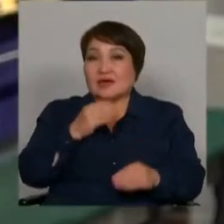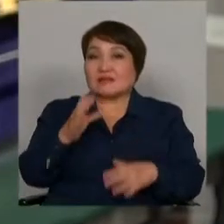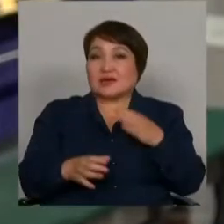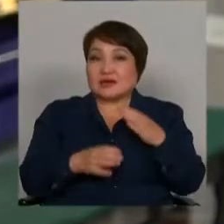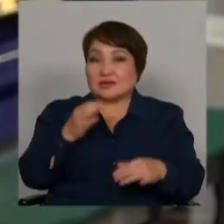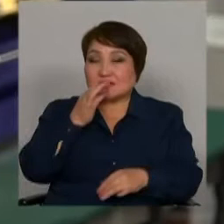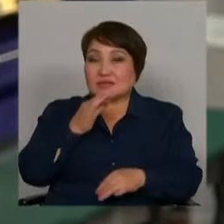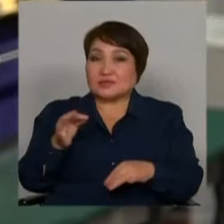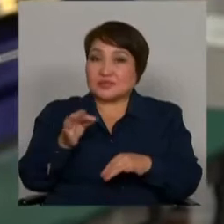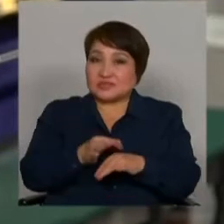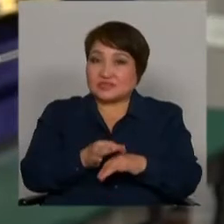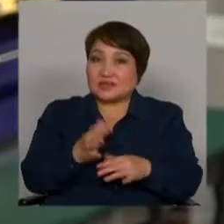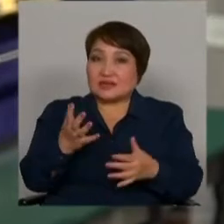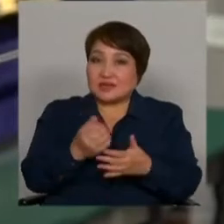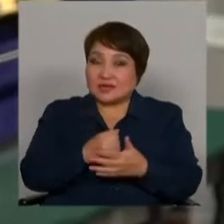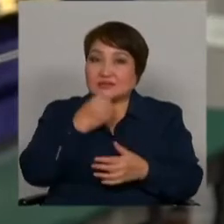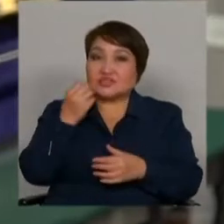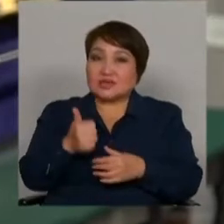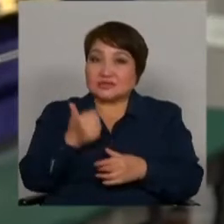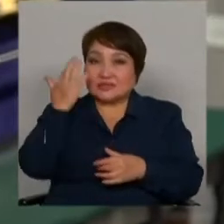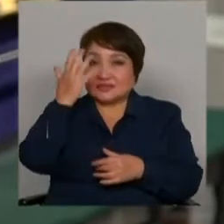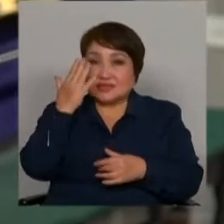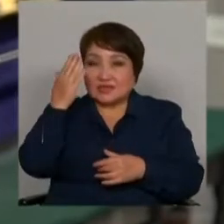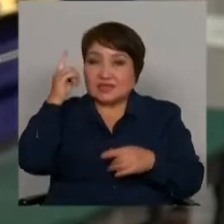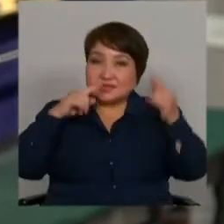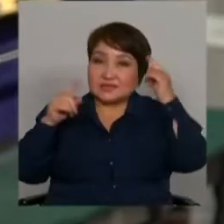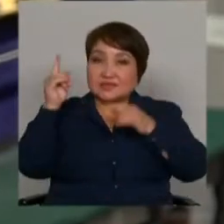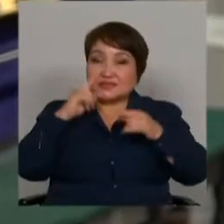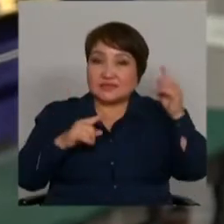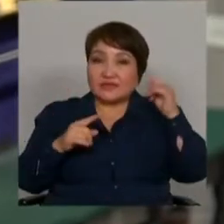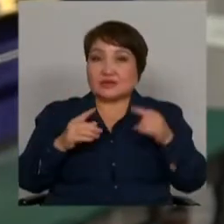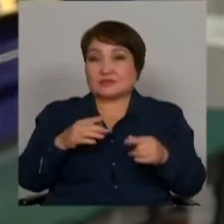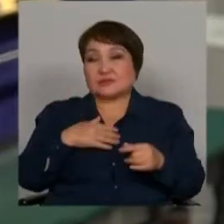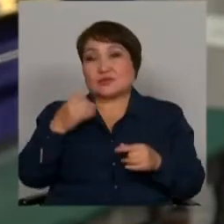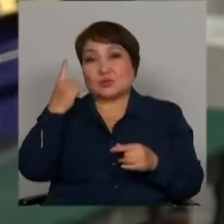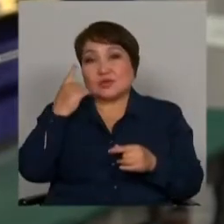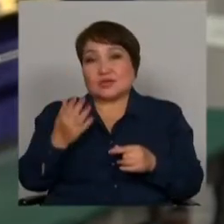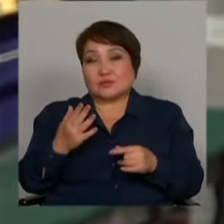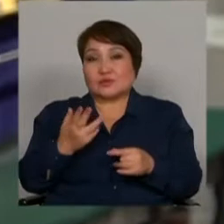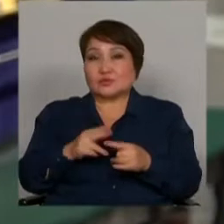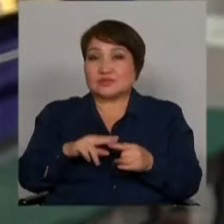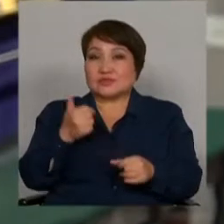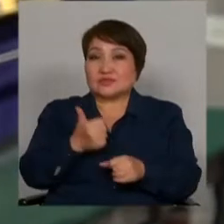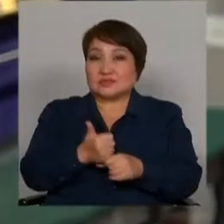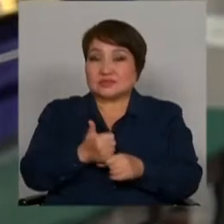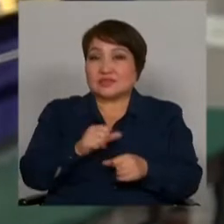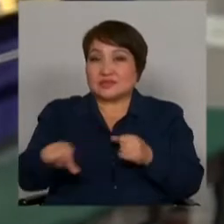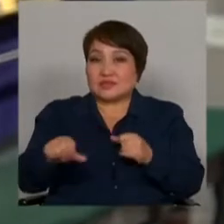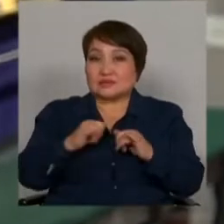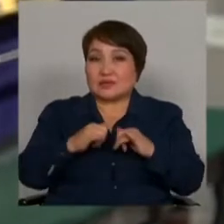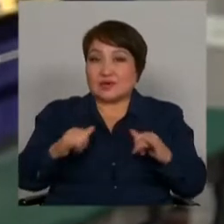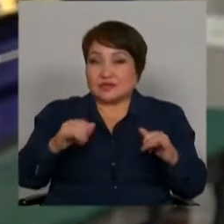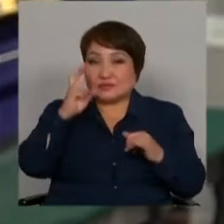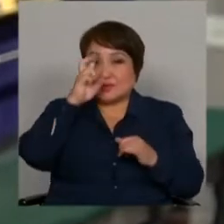алынған жақсы идея, жақсы инициатива деп ойлаймын. Өйткені ол негізі ең дамыған мемлекеттер осы